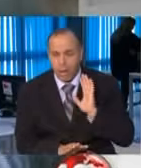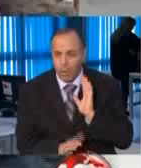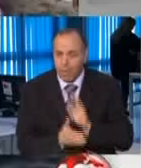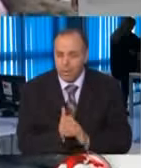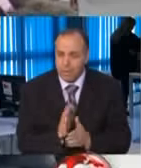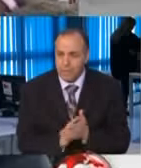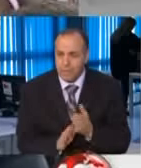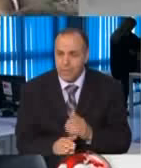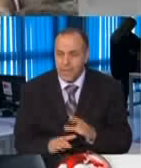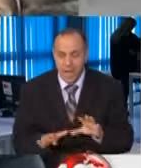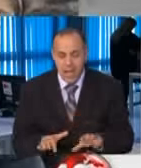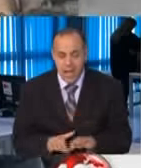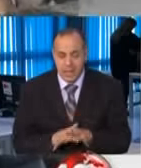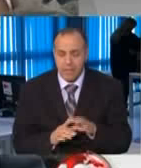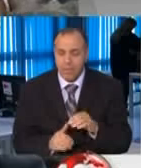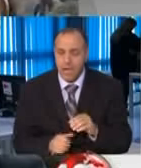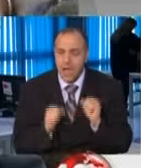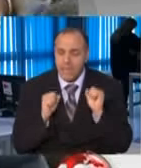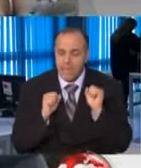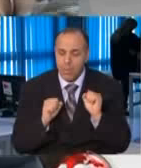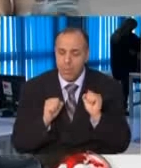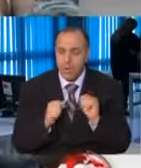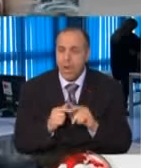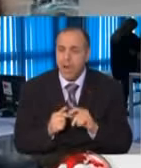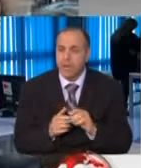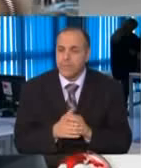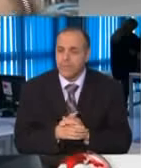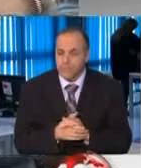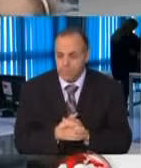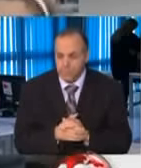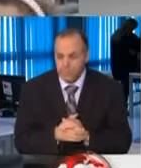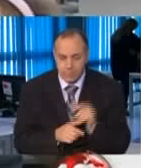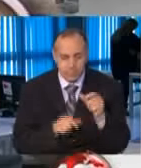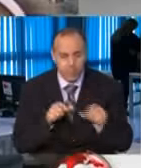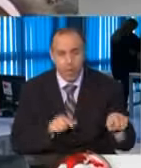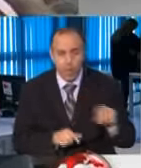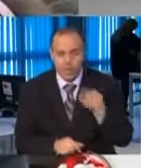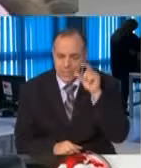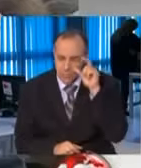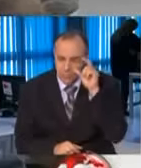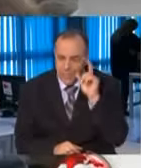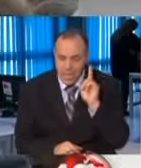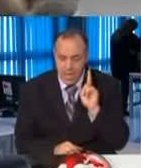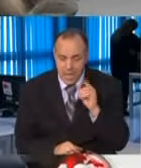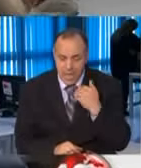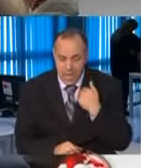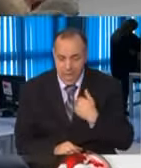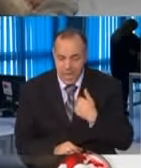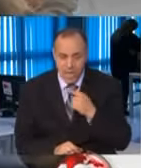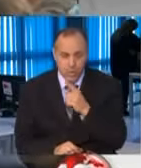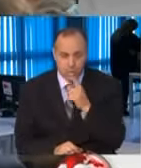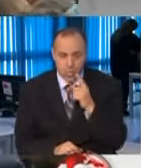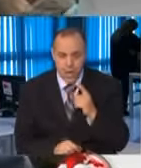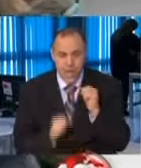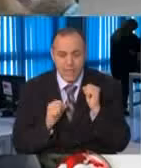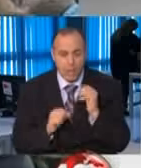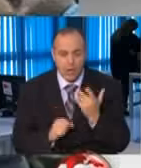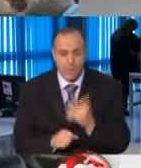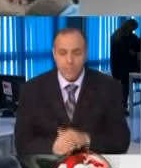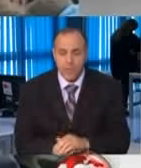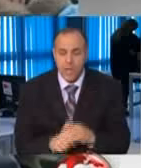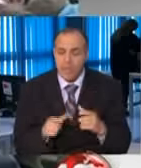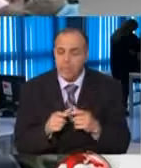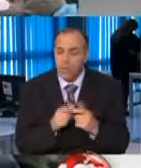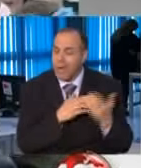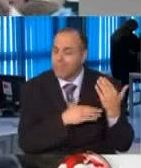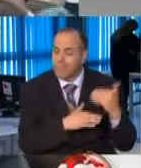لم يكن. احنا نحتفلوا بالثوره ككل معناها اهالي سيدي بوزيد، لكن نحن نتسألوا في الثورة هذه